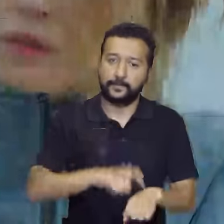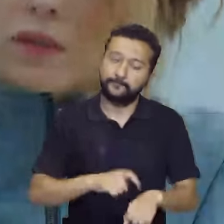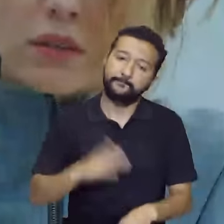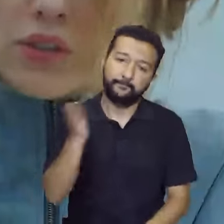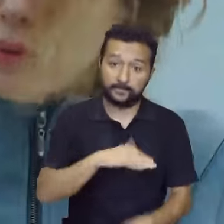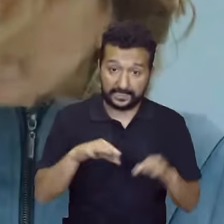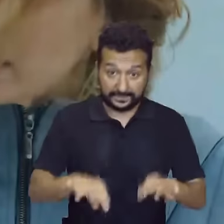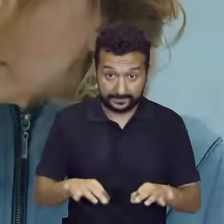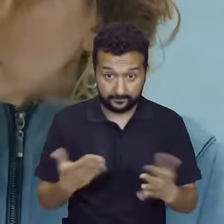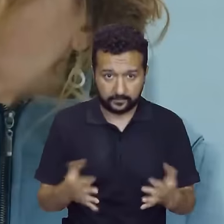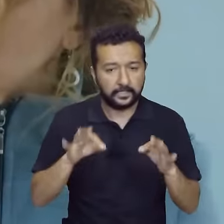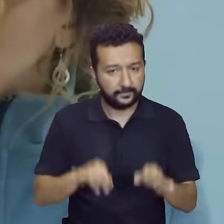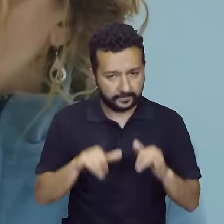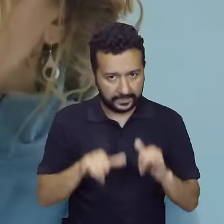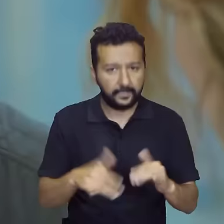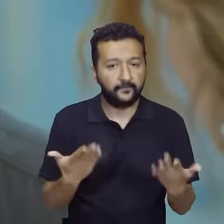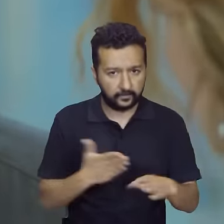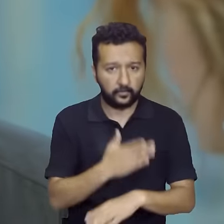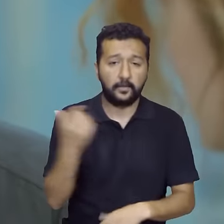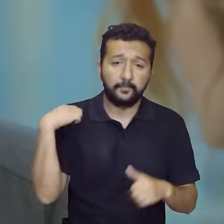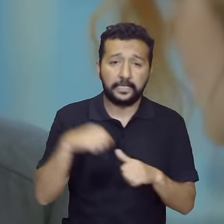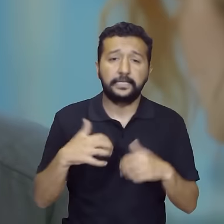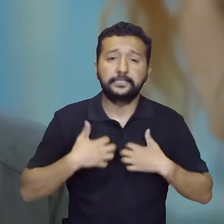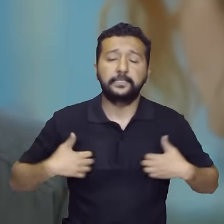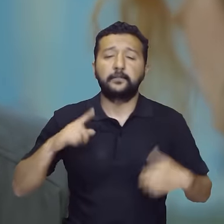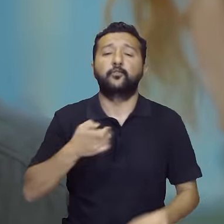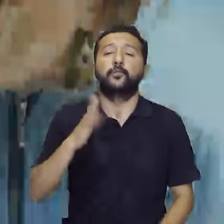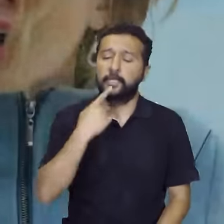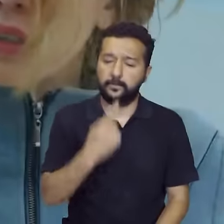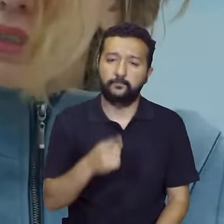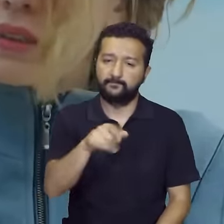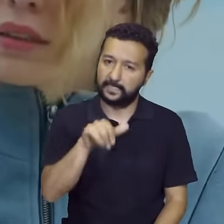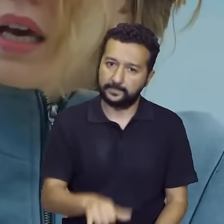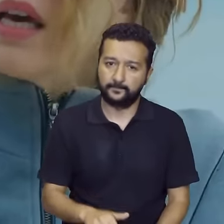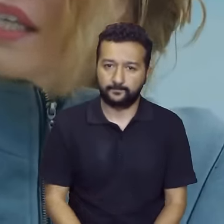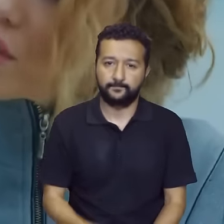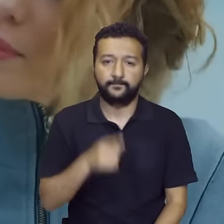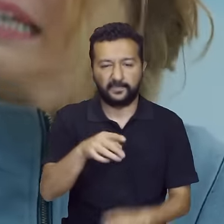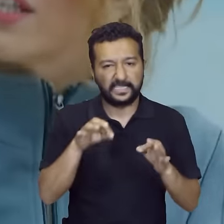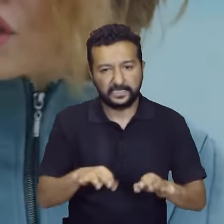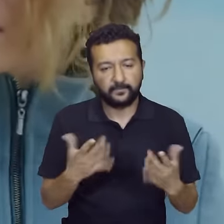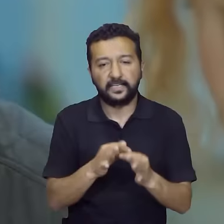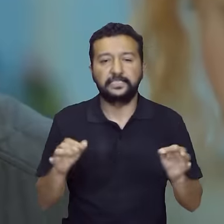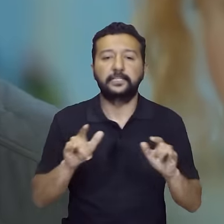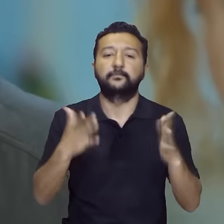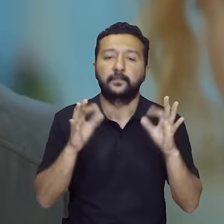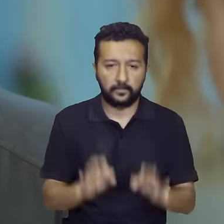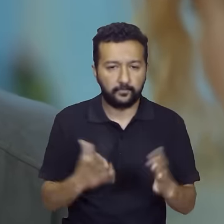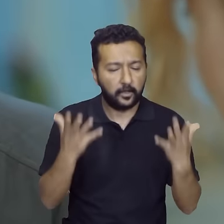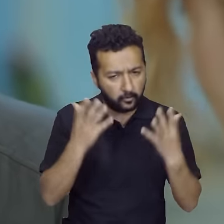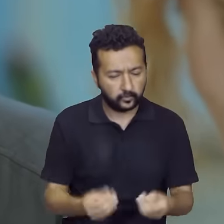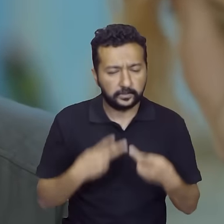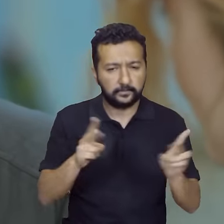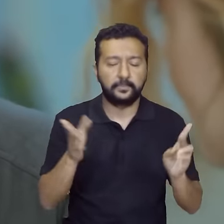hadi. Şimdi mi? Aynen, şimdi. Ya bir daha bu cesareti nereden bulacağız aşkım? Haklısın. Ya şimdi ya hiç. Tabii ya,